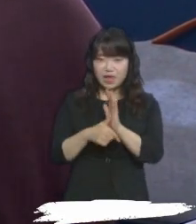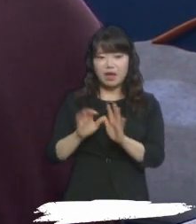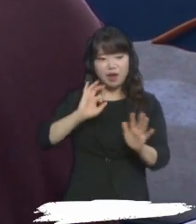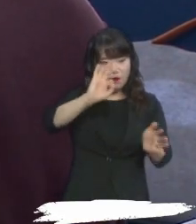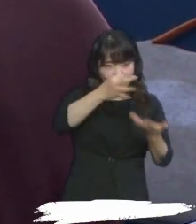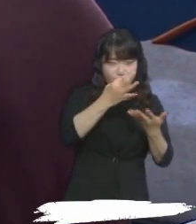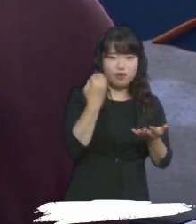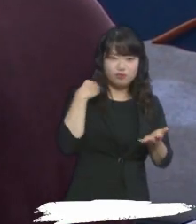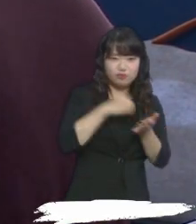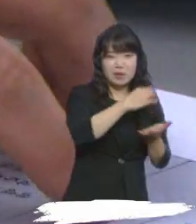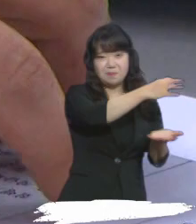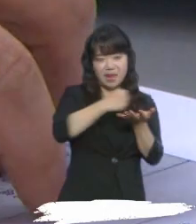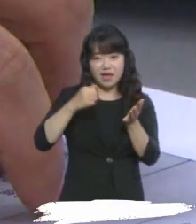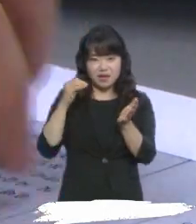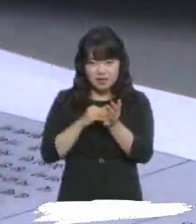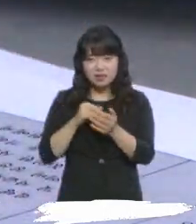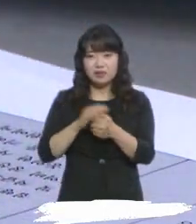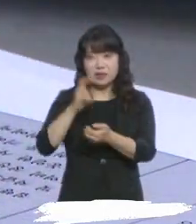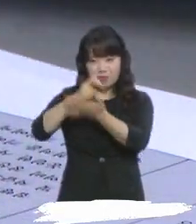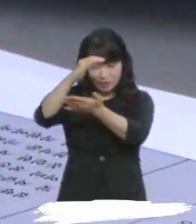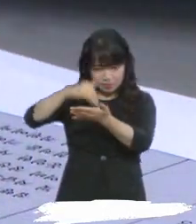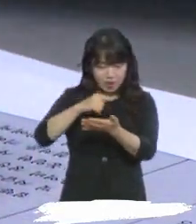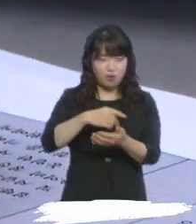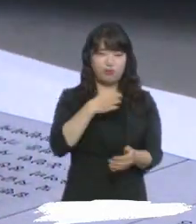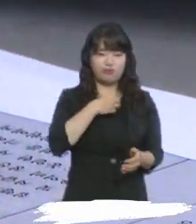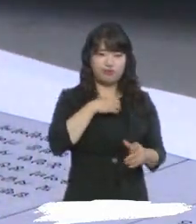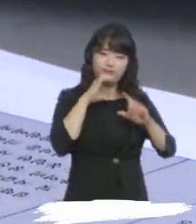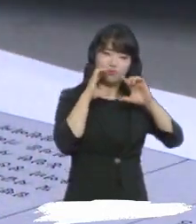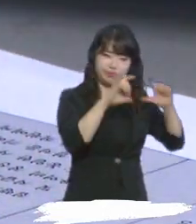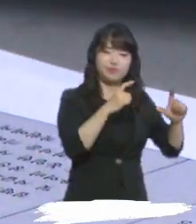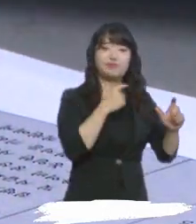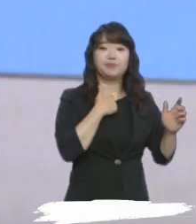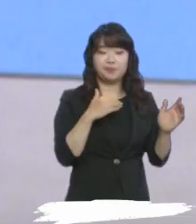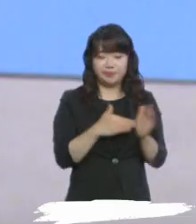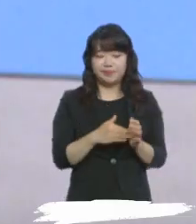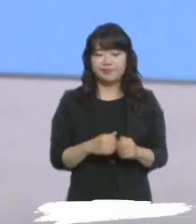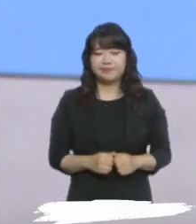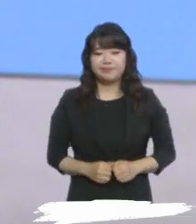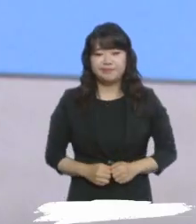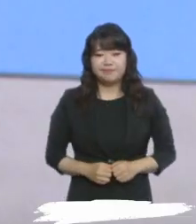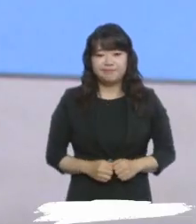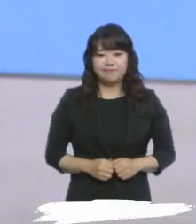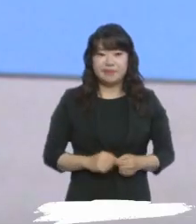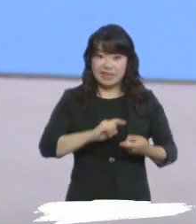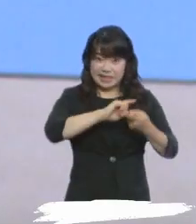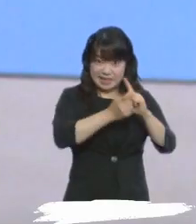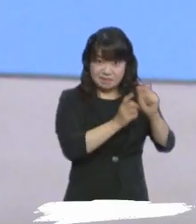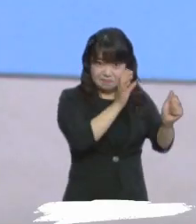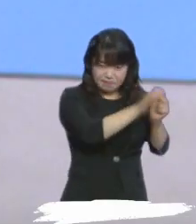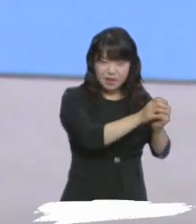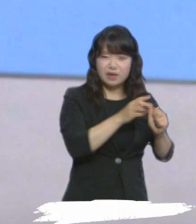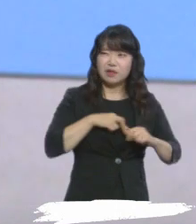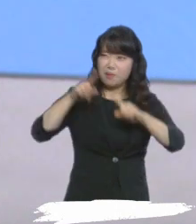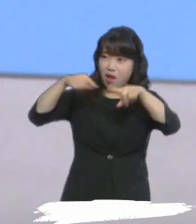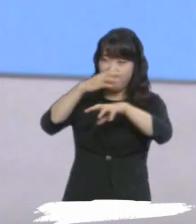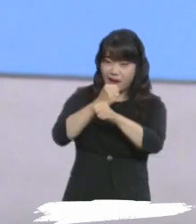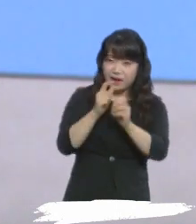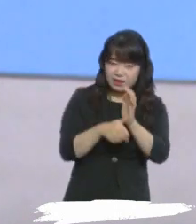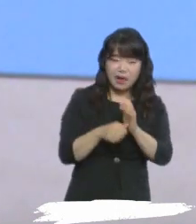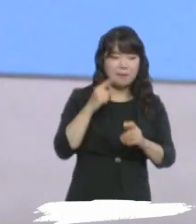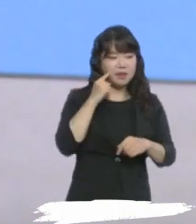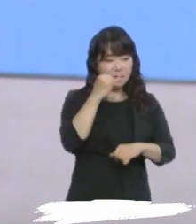환수 조치하고 과업 지시에 따라 경고 조치했다는 설명입니다. 대행업체의 입찰 기준이라든지 계약